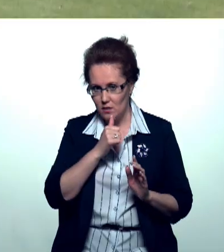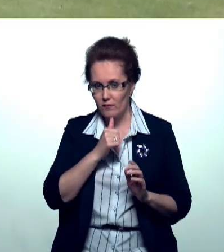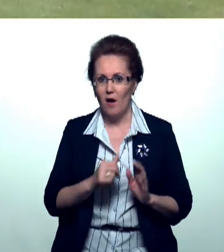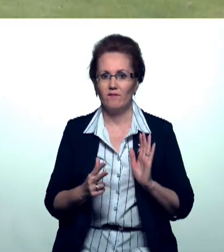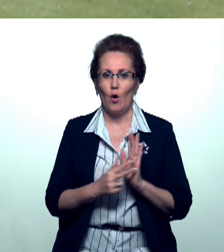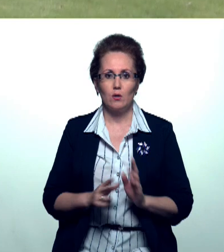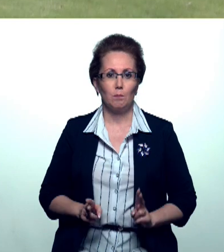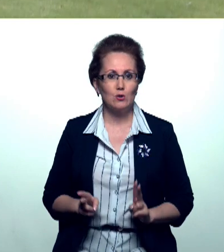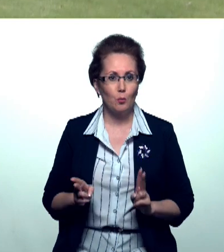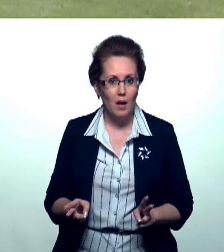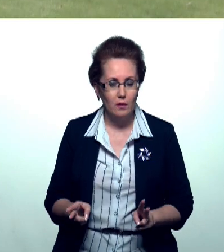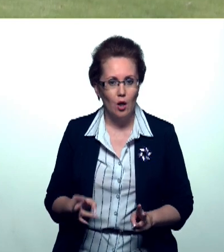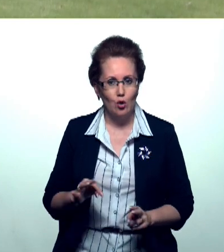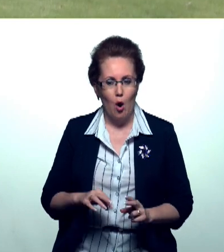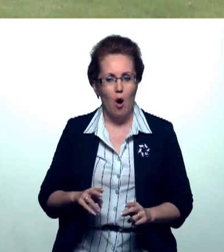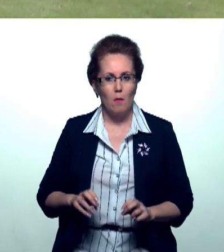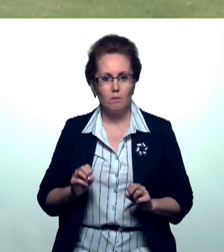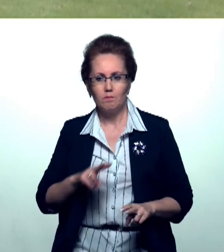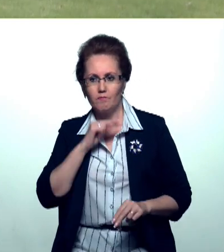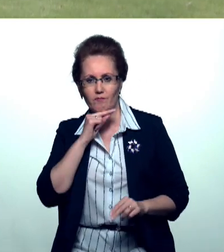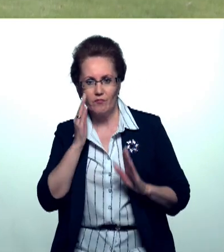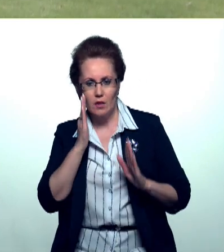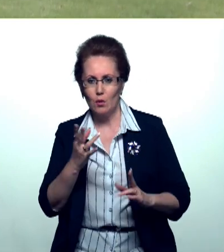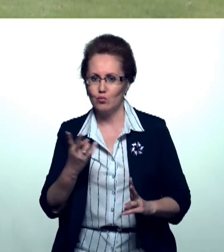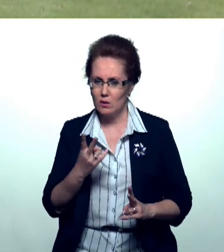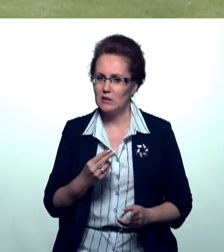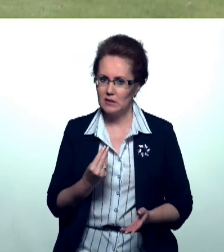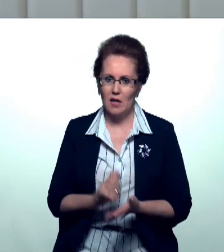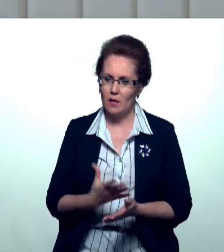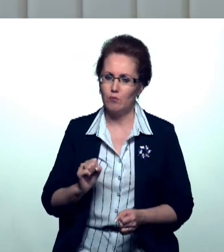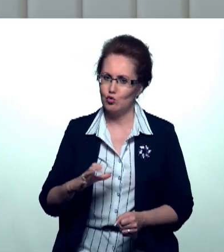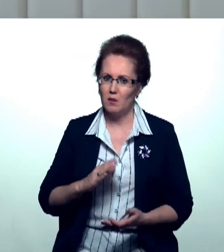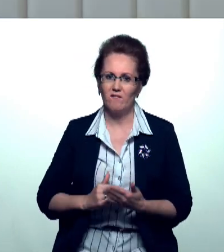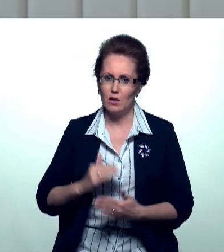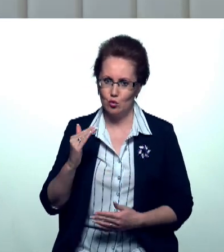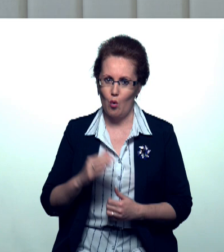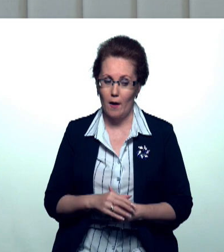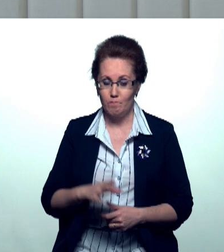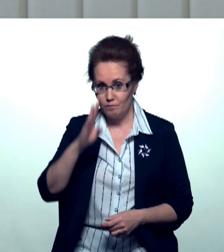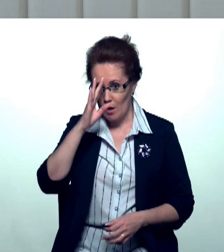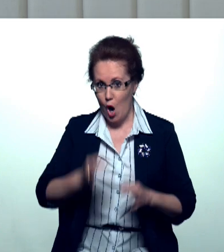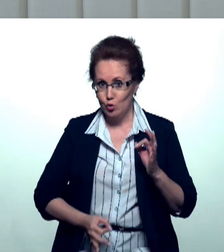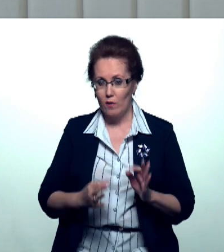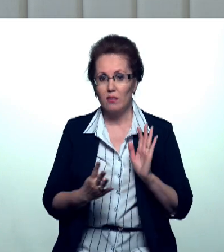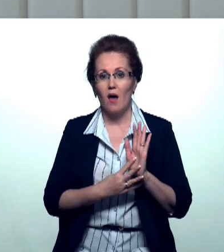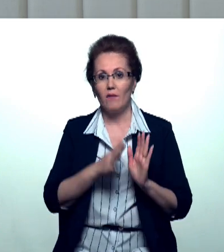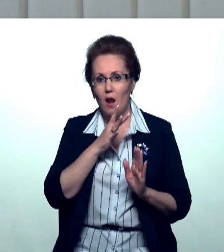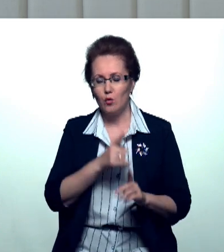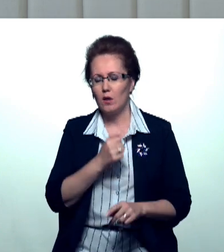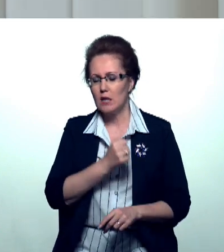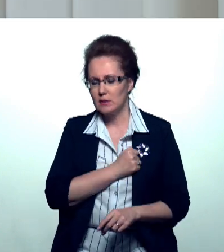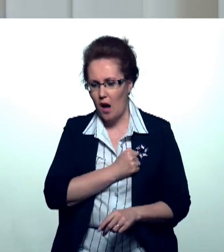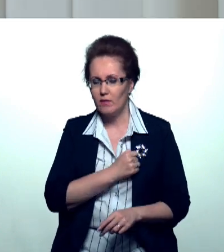8 преступлений. Но терять бдительности не стоит. Цена может оказаться слишком высокой. Михаил осужден на 9 лет. Он